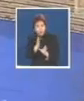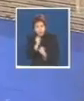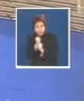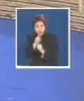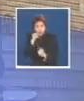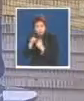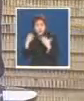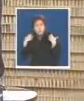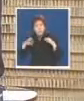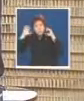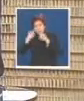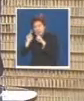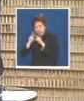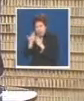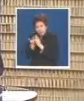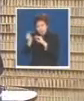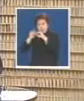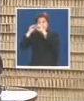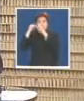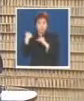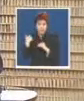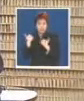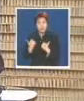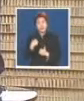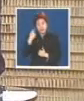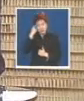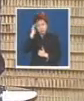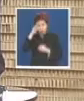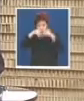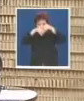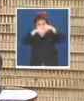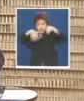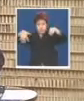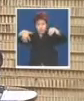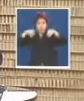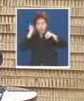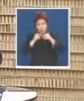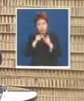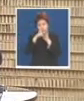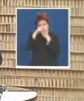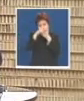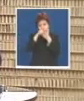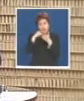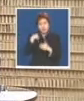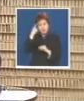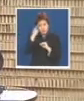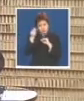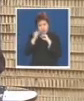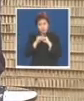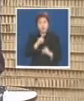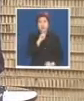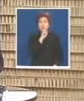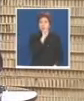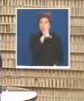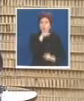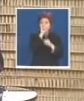นี่ยก็จะมีการดูแลให้เพิ่มขึ้นเพื่อเป็นการปรับโครงสร้างนะครับเป้าหมายเนี่ยร้อยละ25ภายใน2ปีเนี่ยเป็นเป้